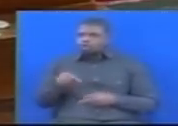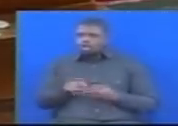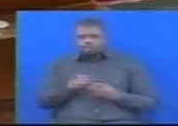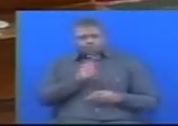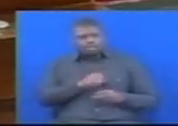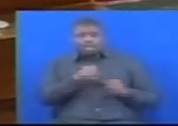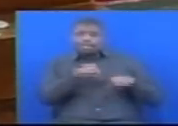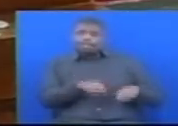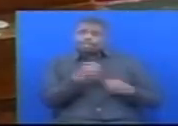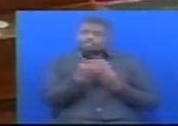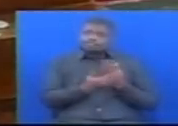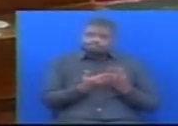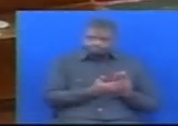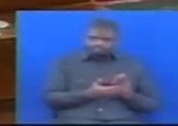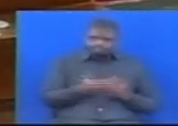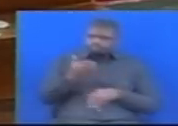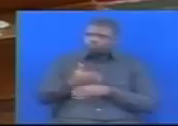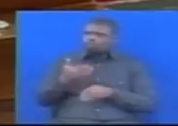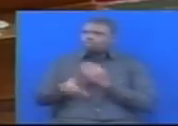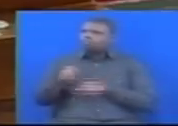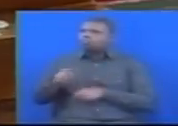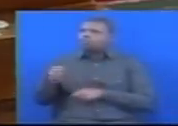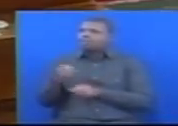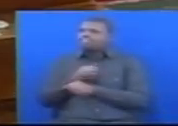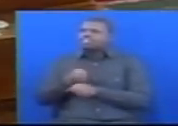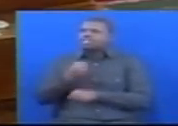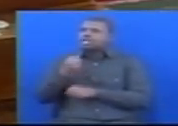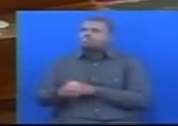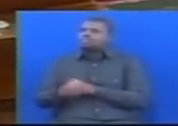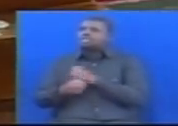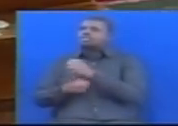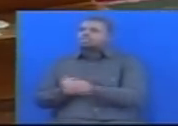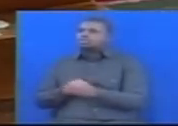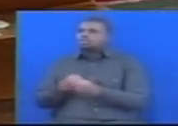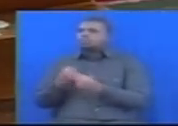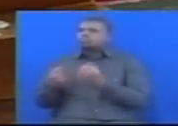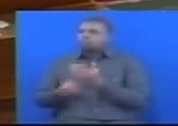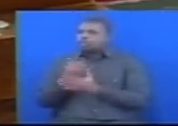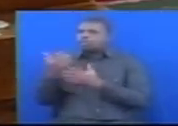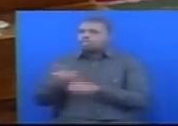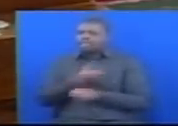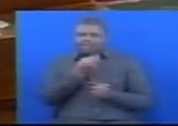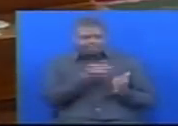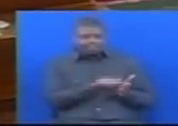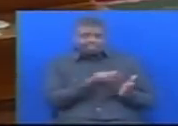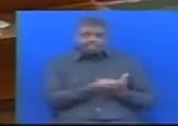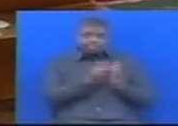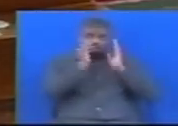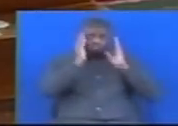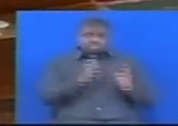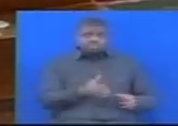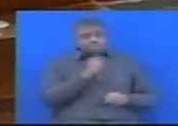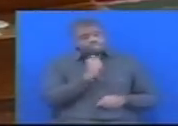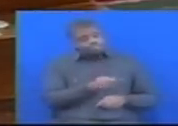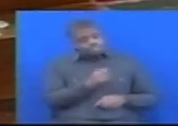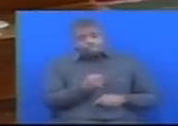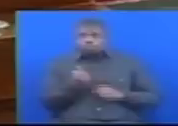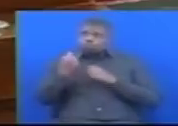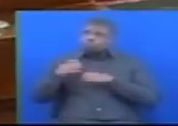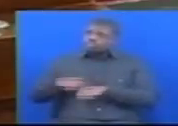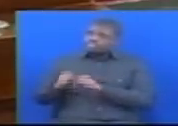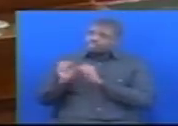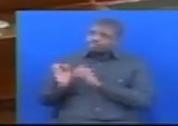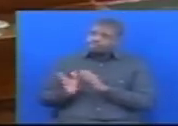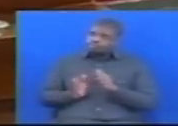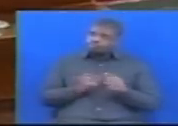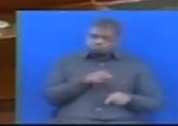hapa nchini. Ujenzi huu unafanyika kwa awamu kulingana na upatikanaji wa fedha. Mheshimiwa Spika, katika utekelezaji wa mpango